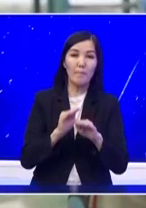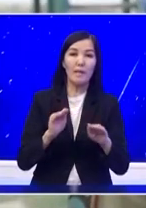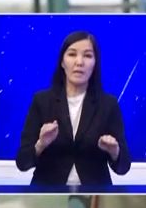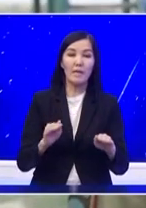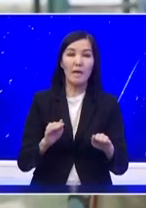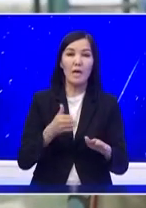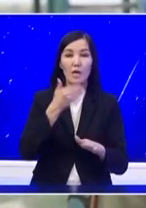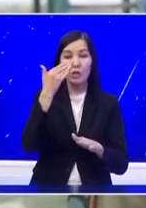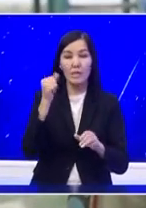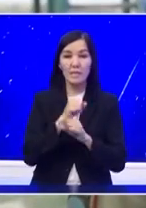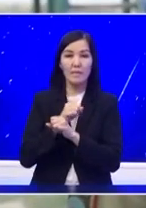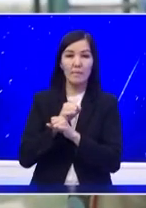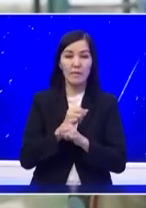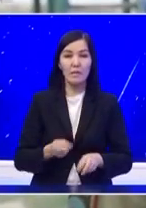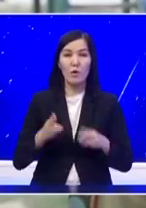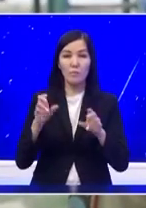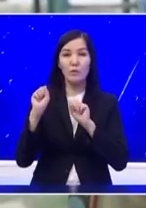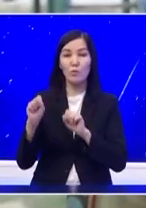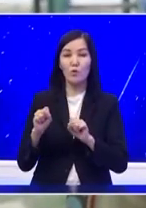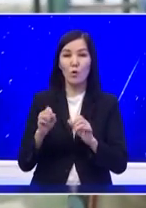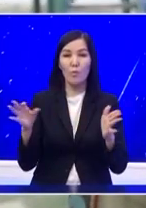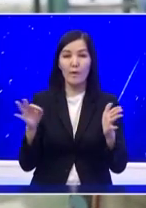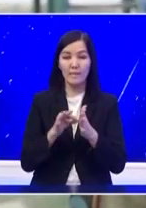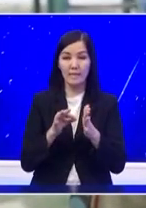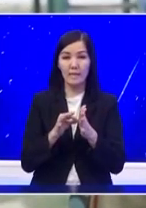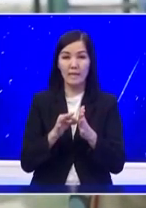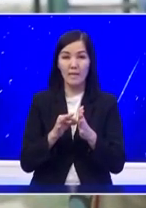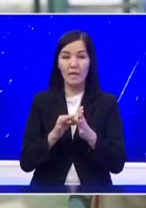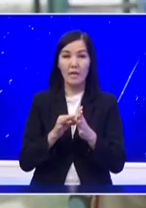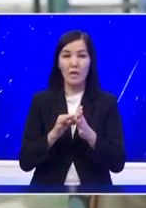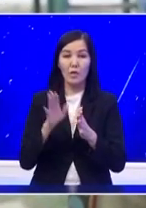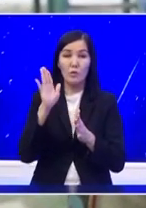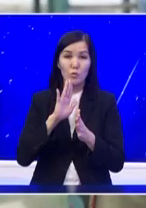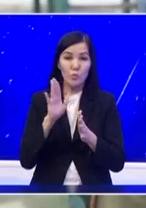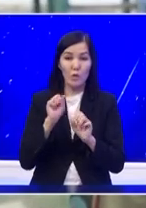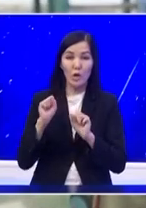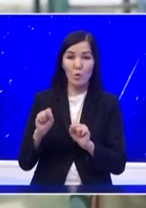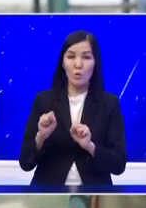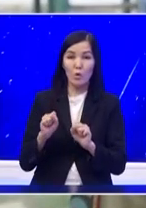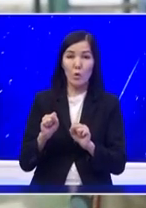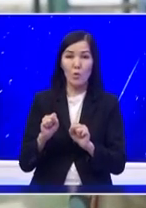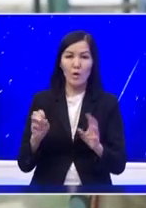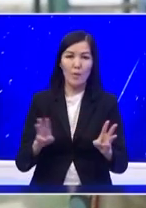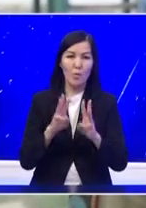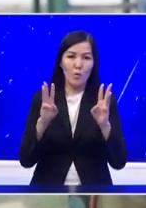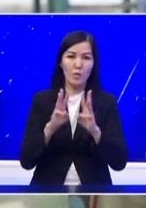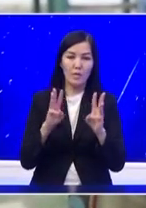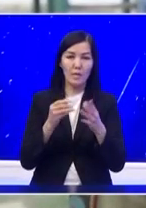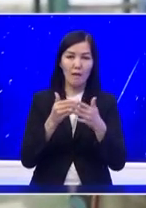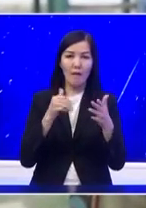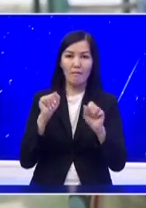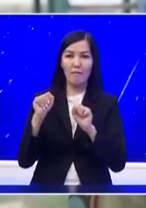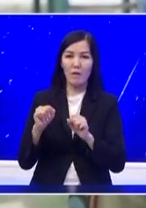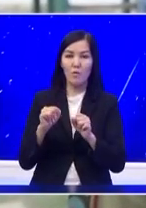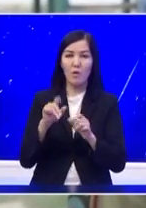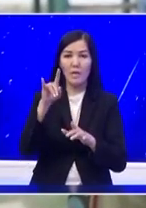осында жазғы демалыс уақытында қауіпсіздерін қорғау мақсатында оларға судағы қауіпсіздік және балалар шалағайлығына туындайтын өрттердің және де терезеден